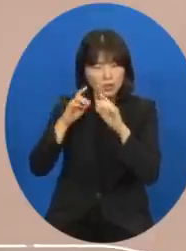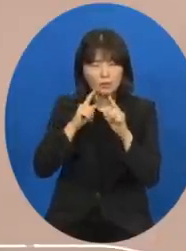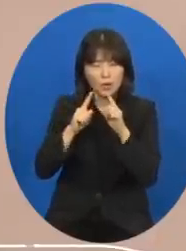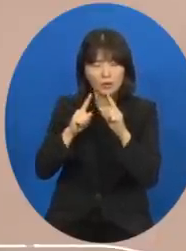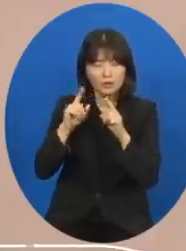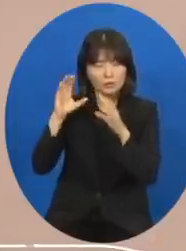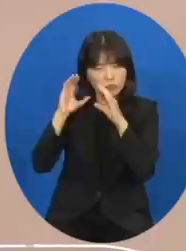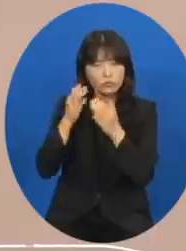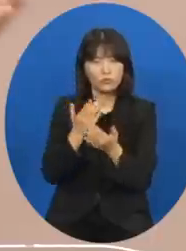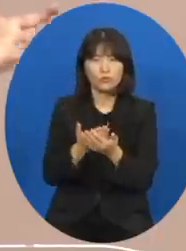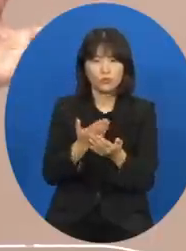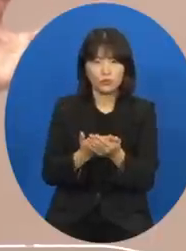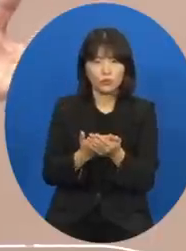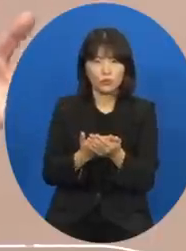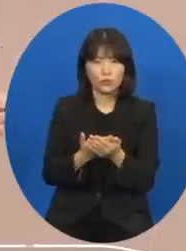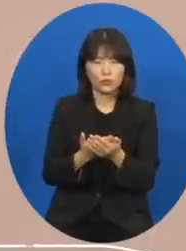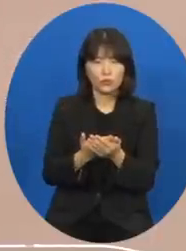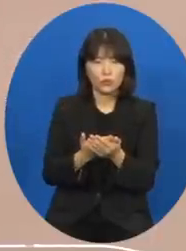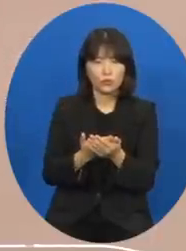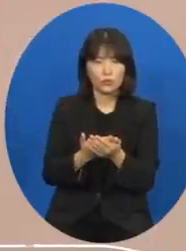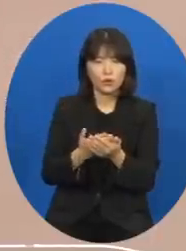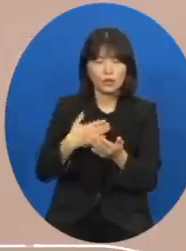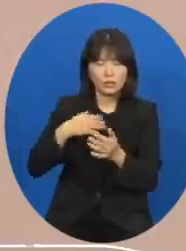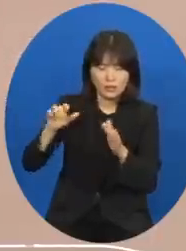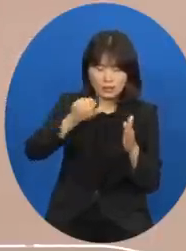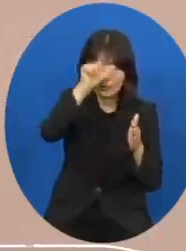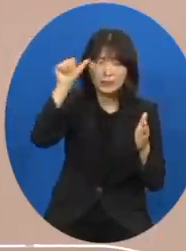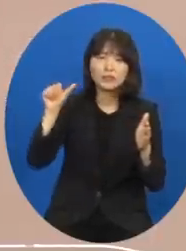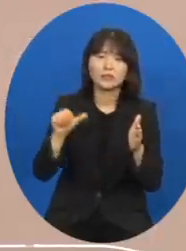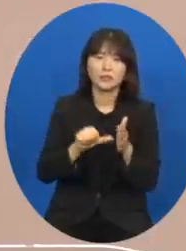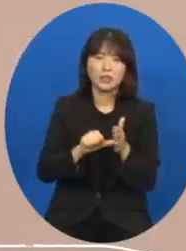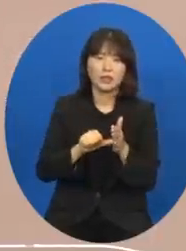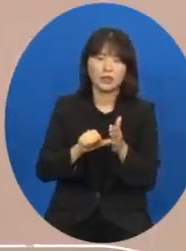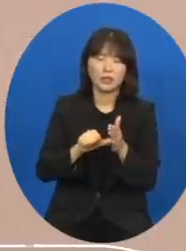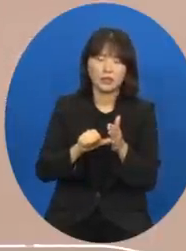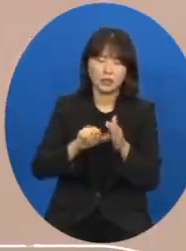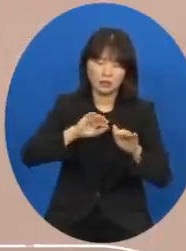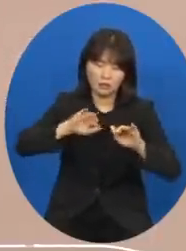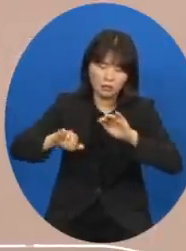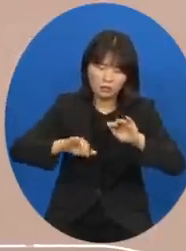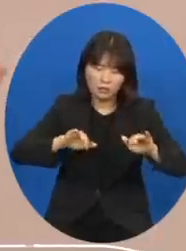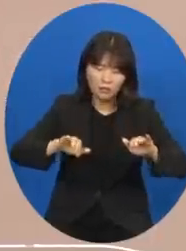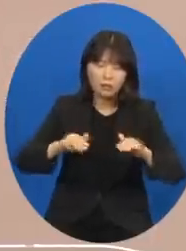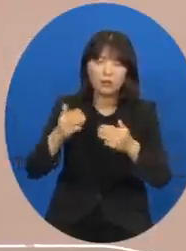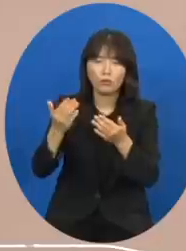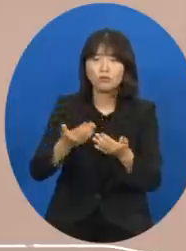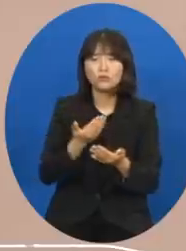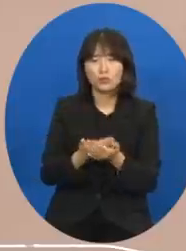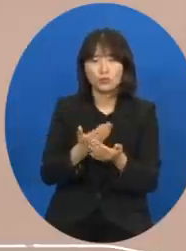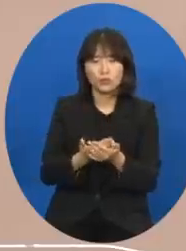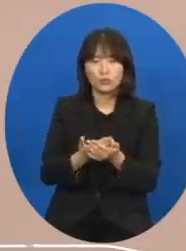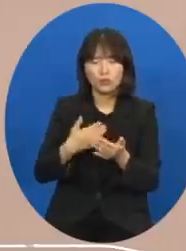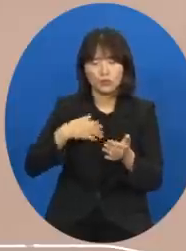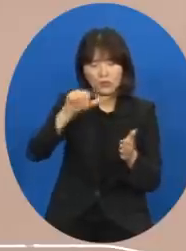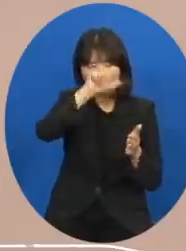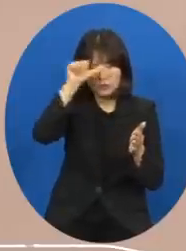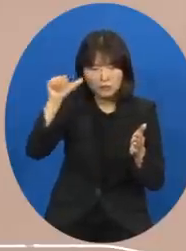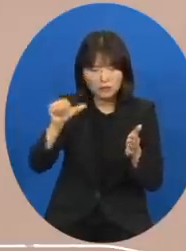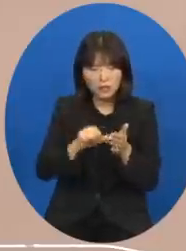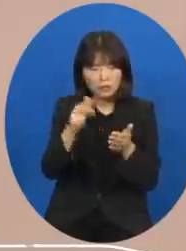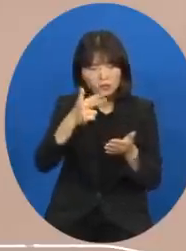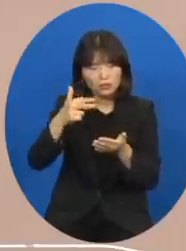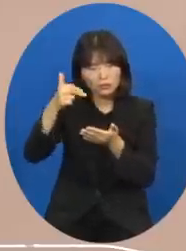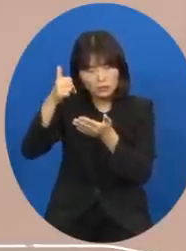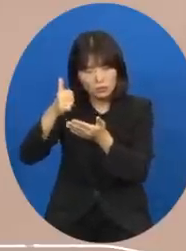들려주소서. 주님, 내 인생에 관여하소서. 주님, 내 인생을 마음껏 주님께서